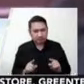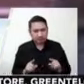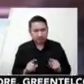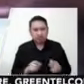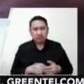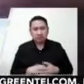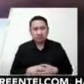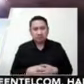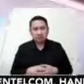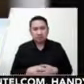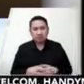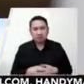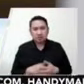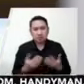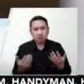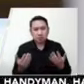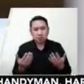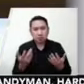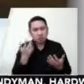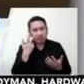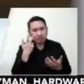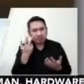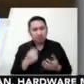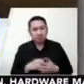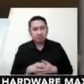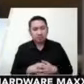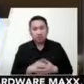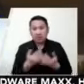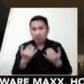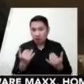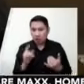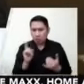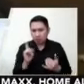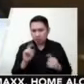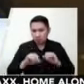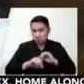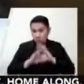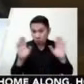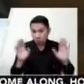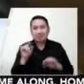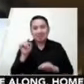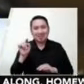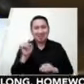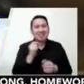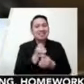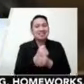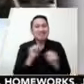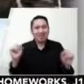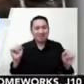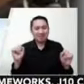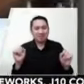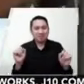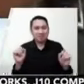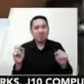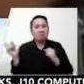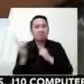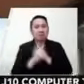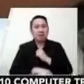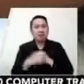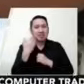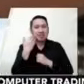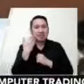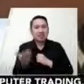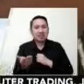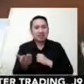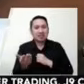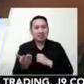So that everything is on the table. Ang malinaw ayon sa Pangulo ay ligtas na si Veloso sa parusang bitay dahil napababa na raw sentensya sa kanya